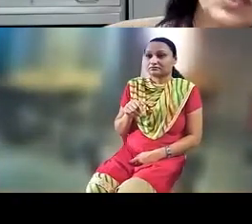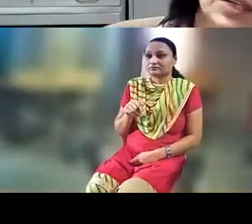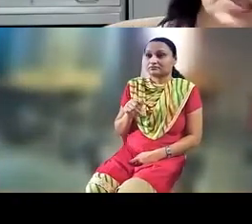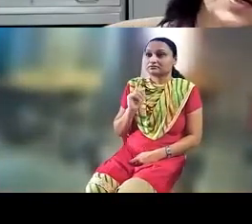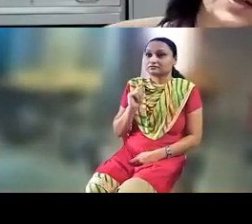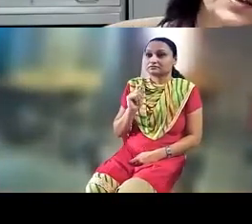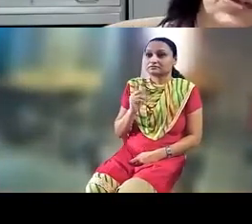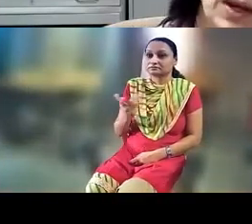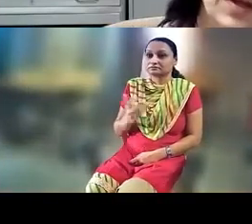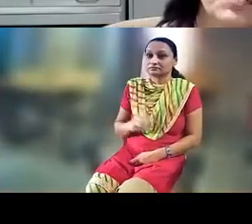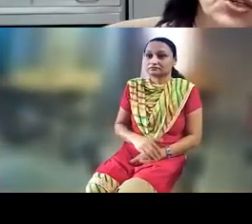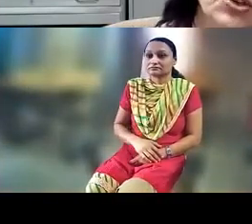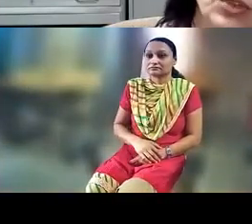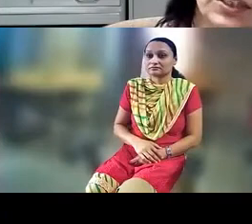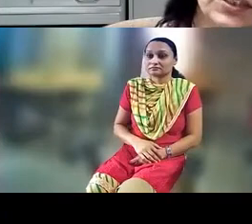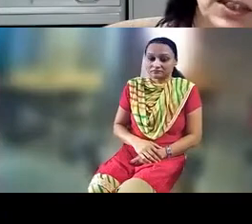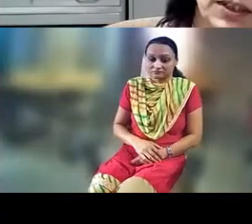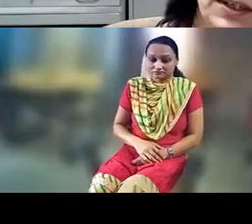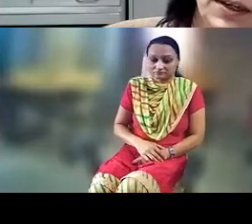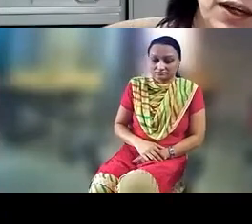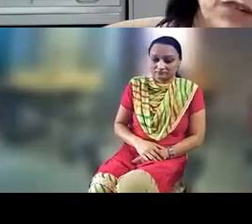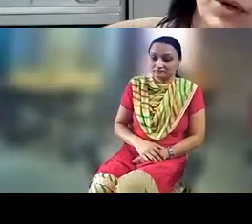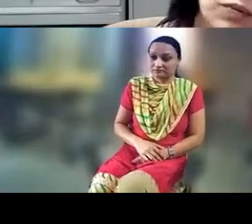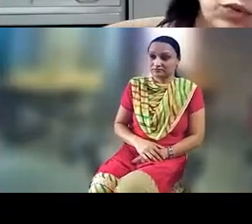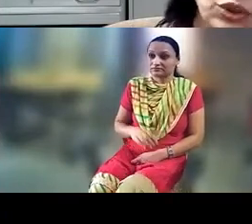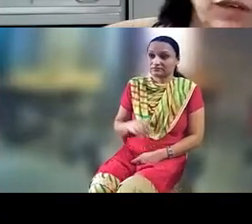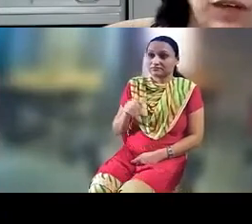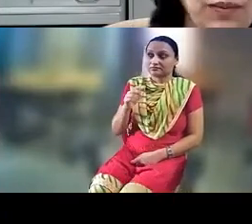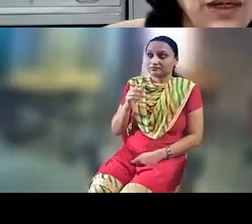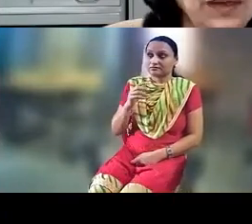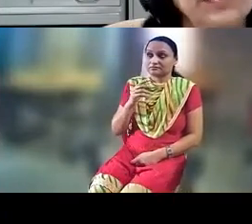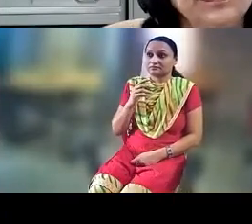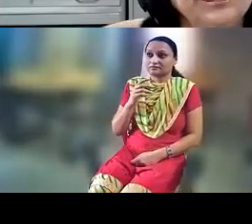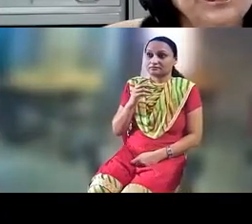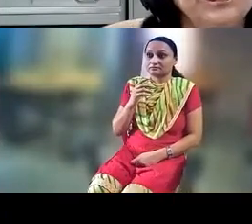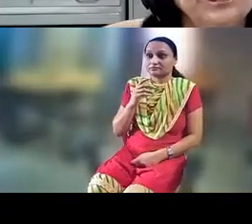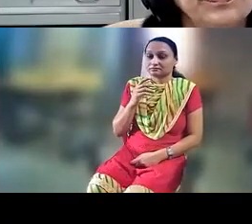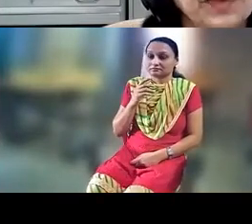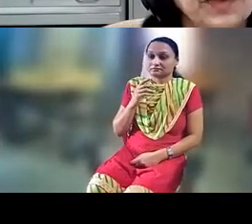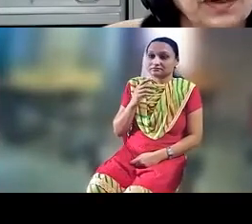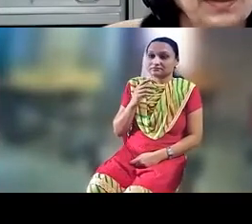तो ये सारे सवाल हम बच्चों से कर सकते हैं, अगेन फॉर इमोशनल वेलबींग।